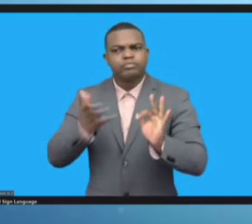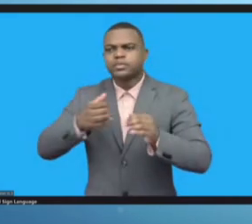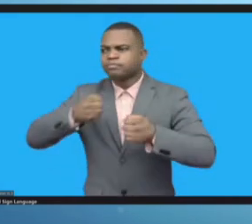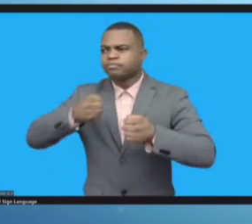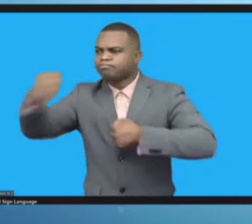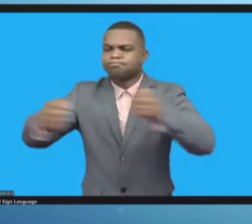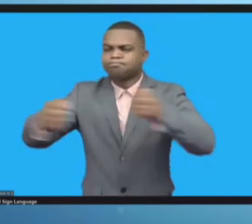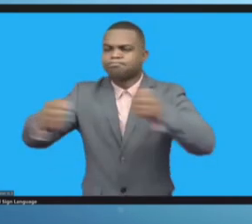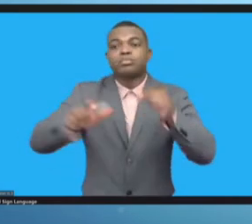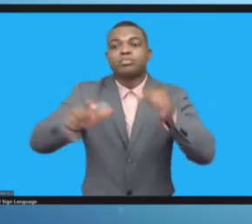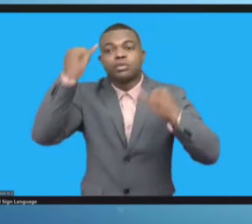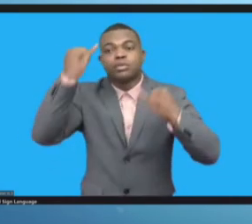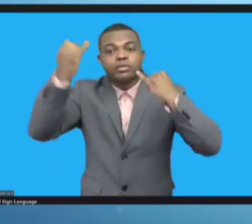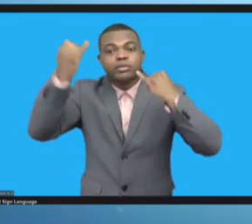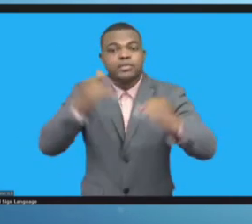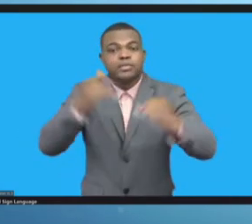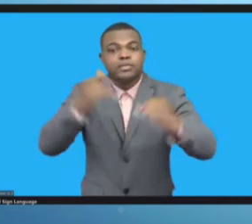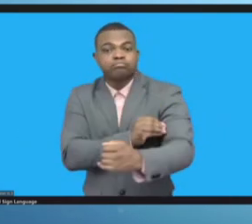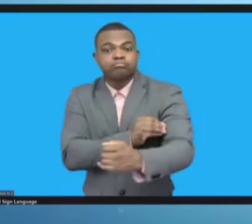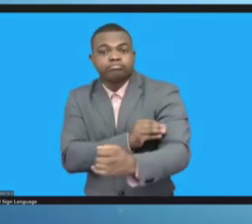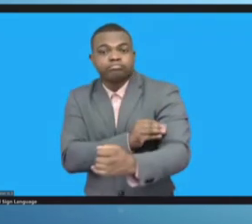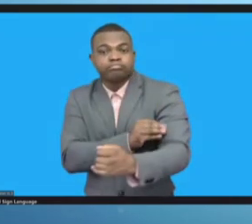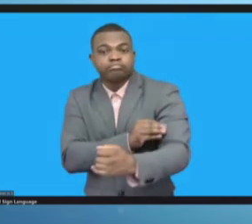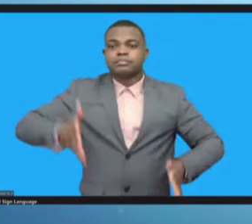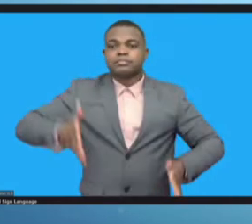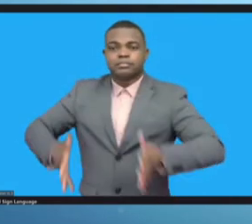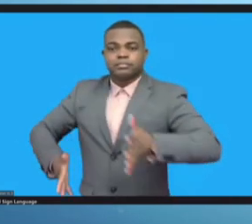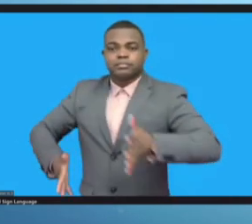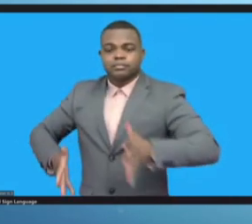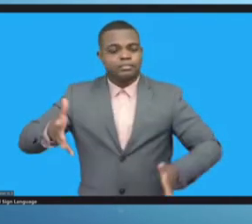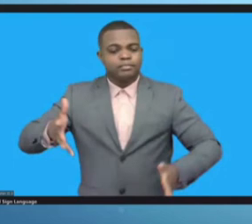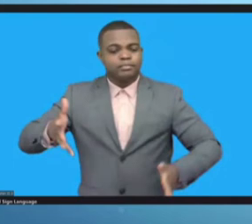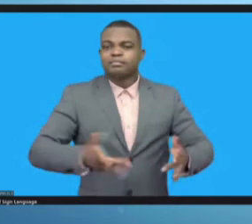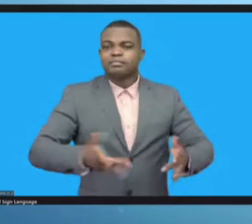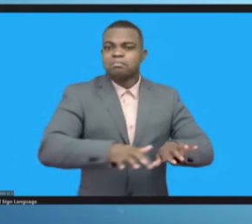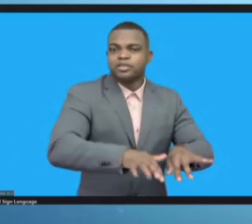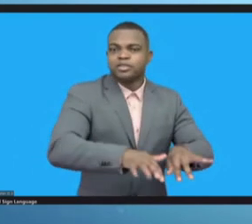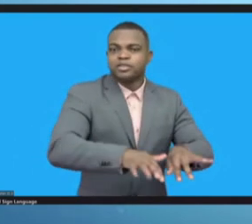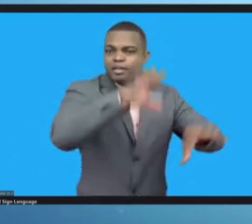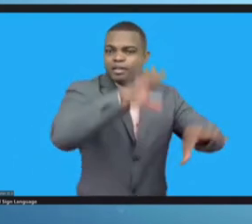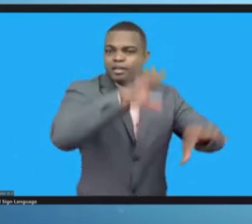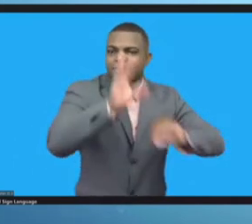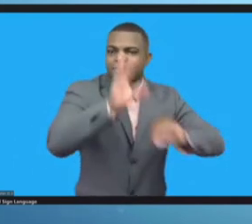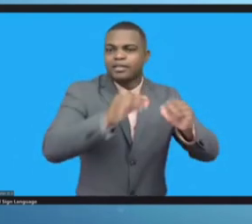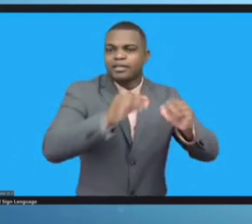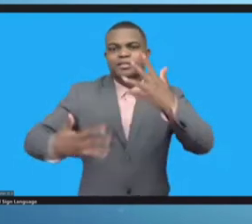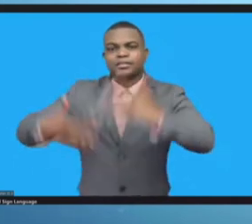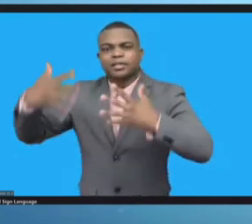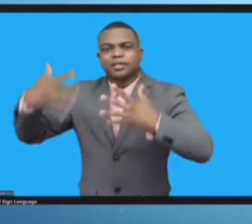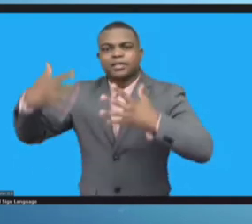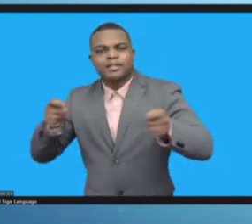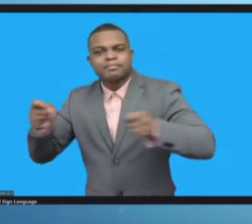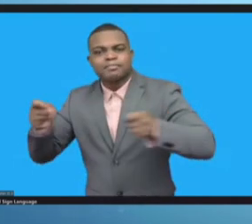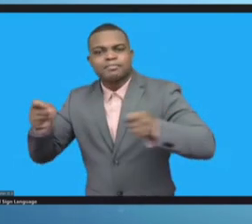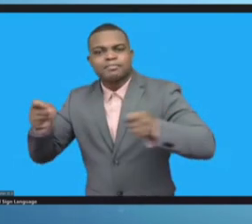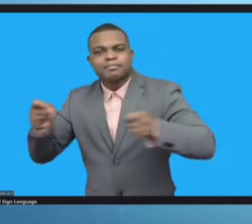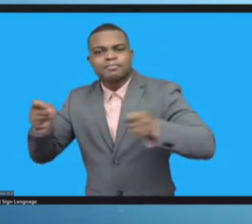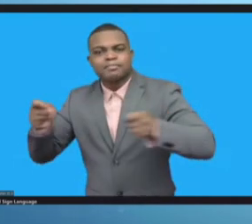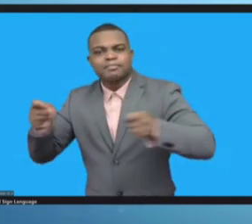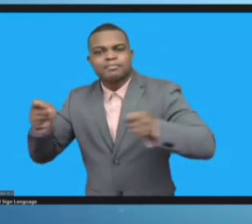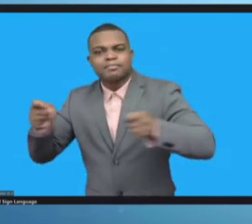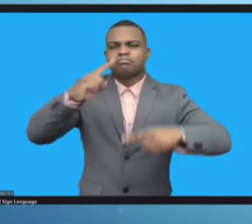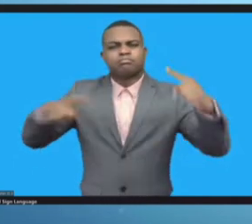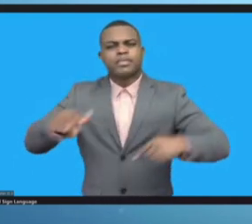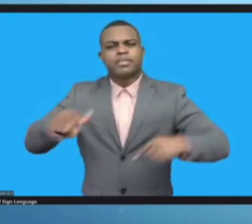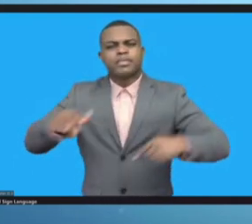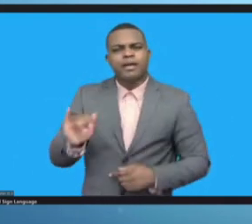traitements de langage multiples, et j'en passe sur globalement des services du gouvernement tels que la